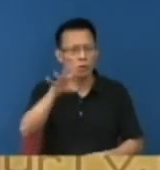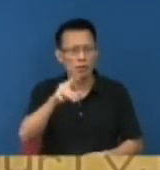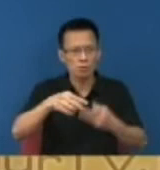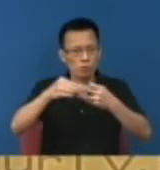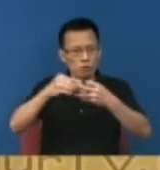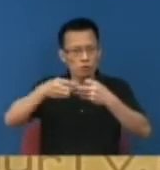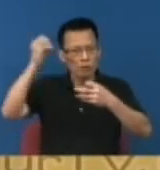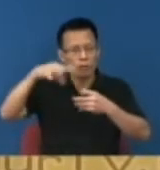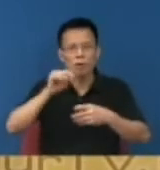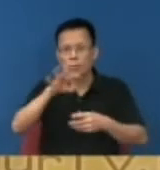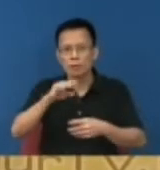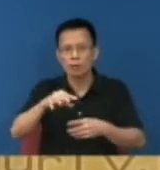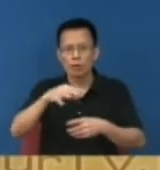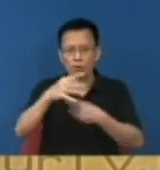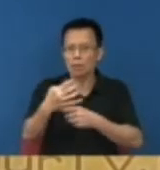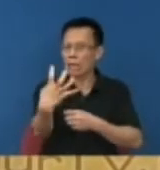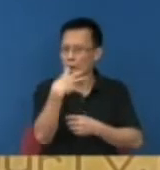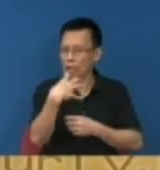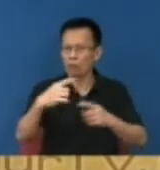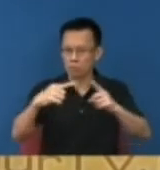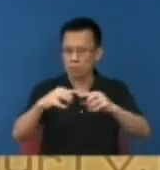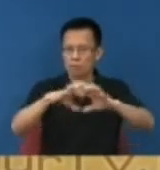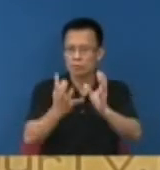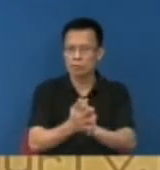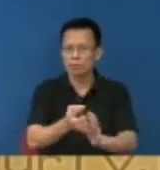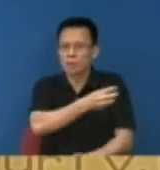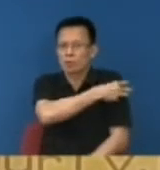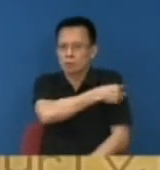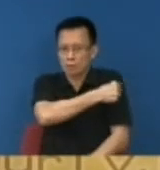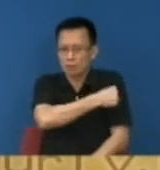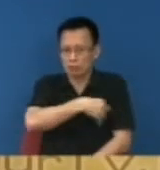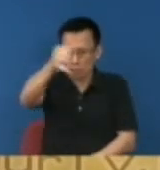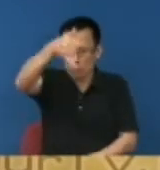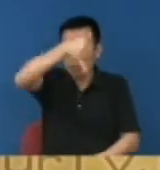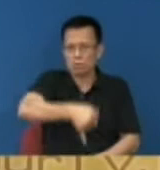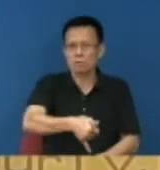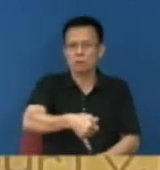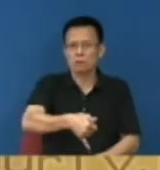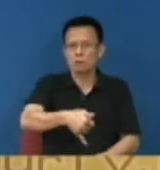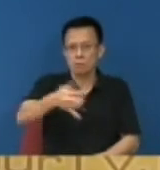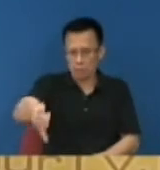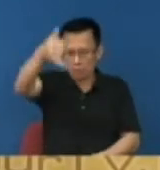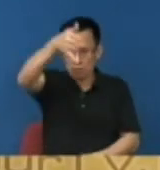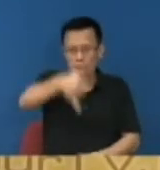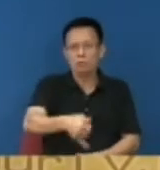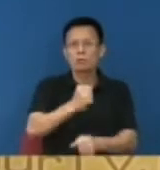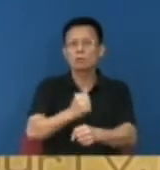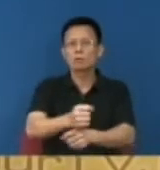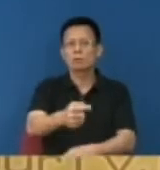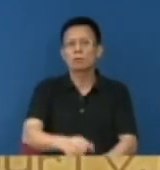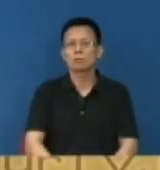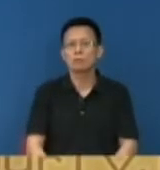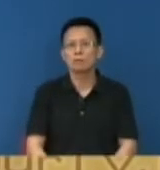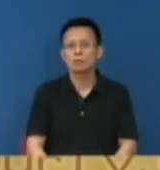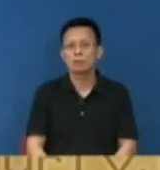光或者其他譴責我們的泛民主派的領袖，你出來吧，你出嚟做嘢啦！